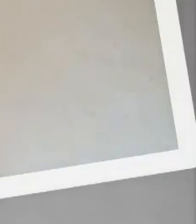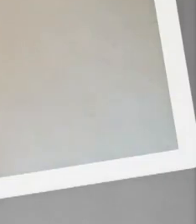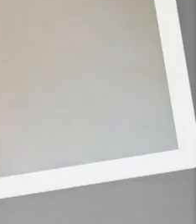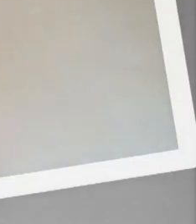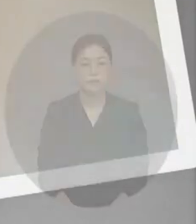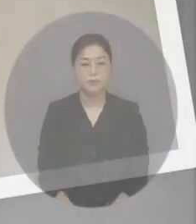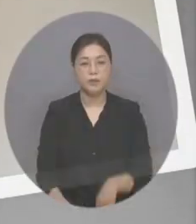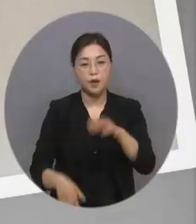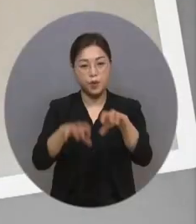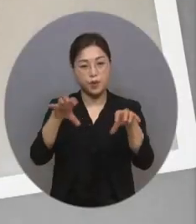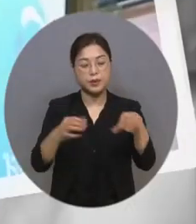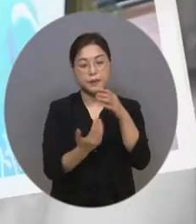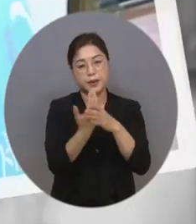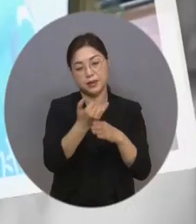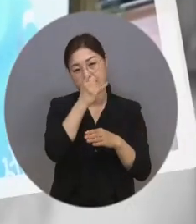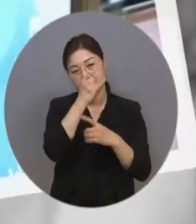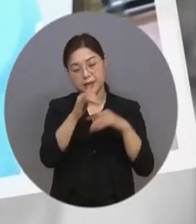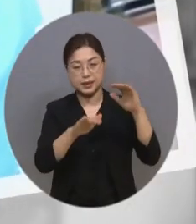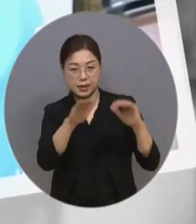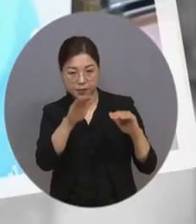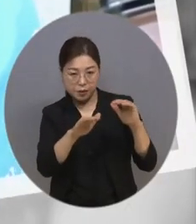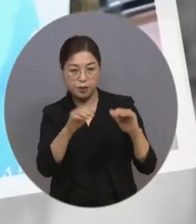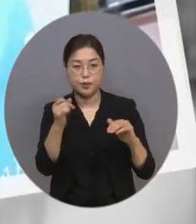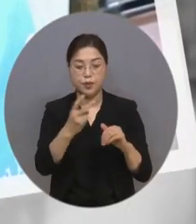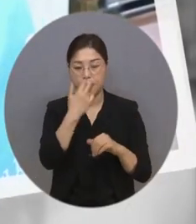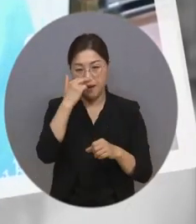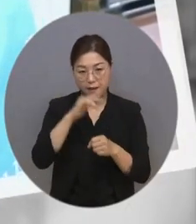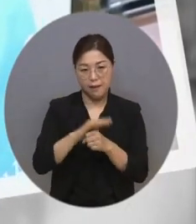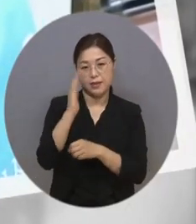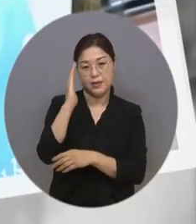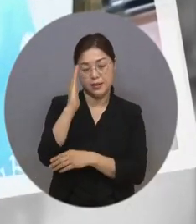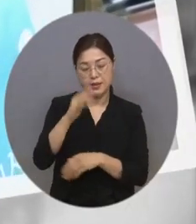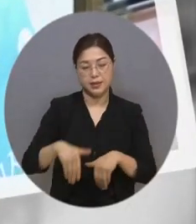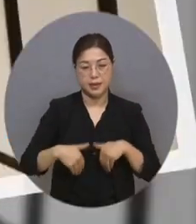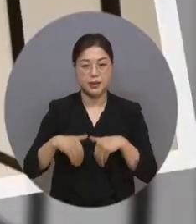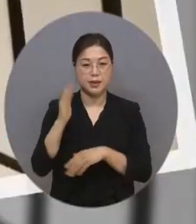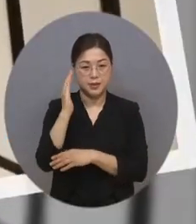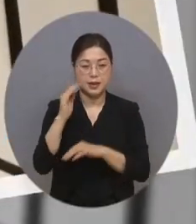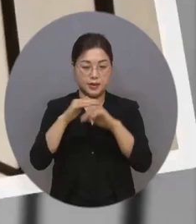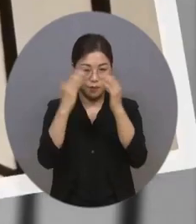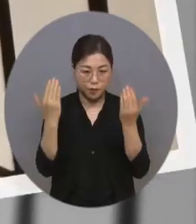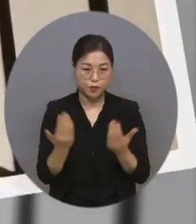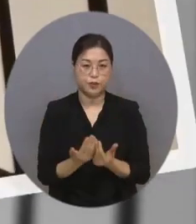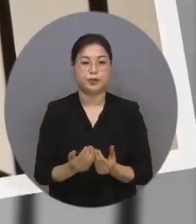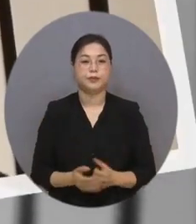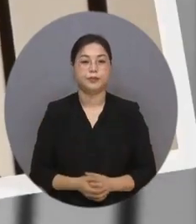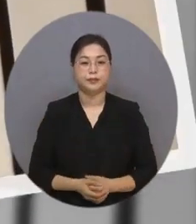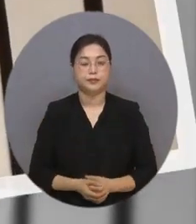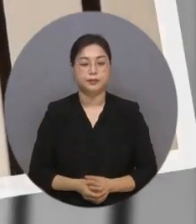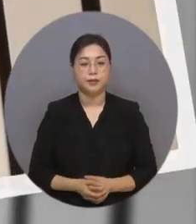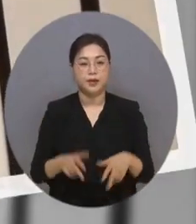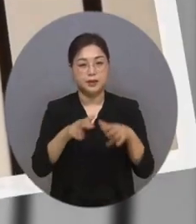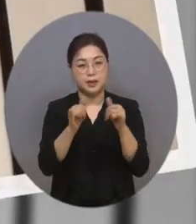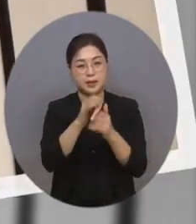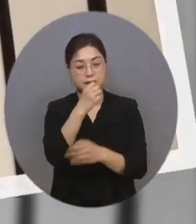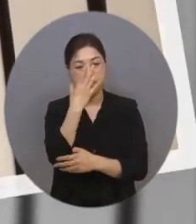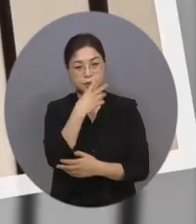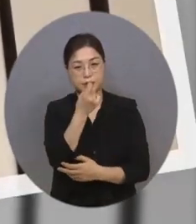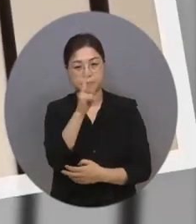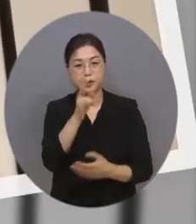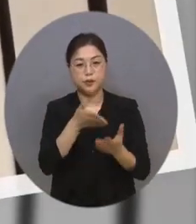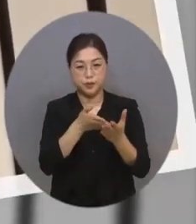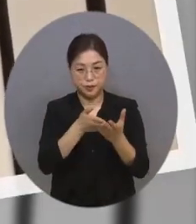우리 주변에서 일어나는 불공정한 사례부터 억울한 사연, 따뜻한 미담까지 장애인신문과 웰페어